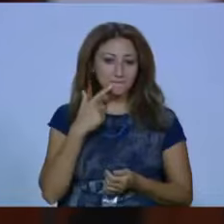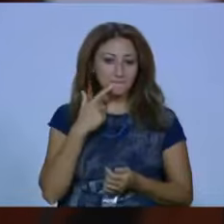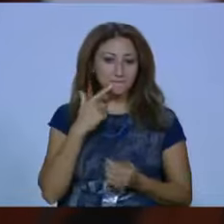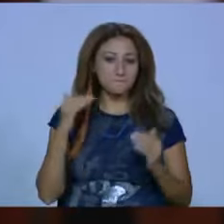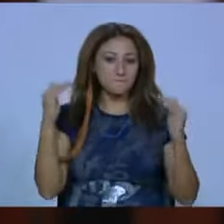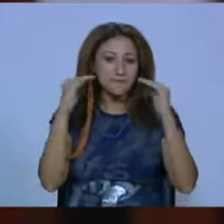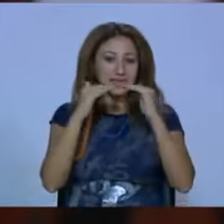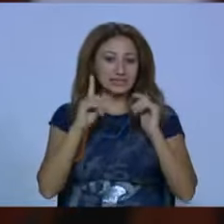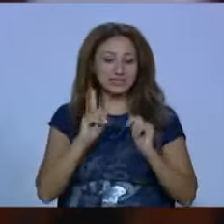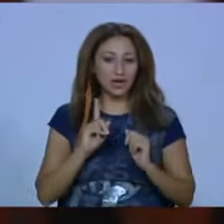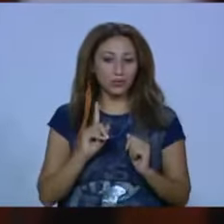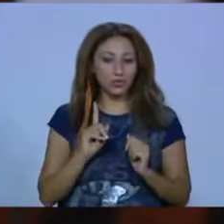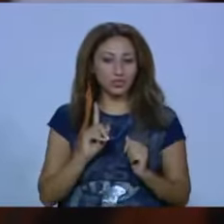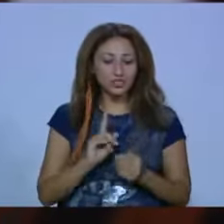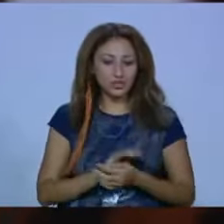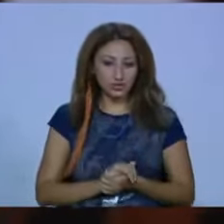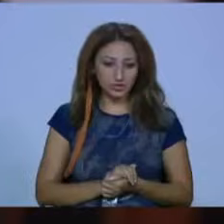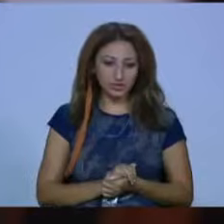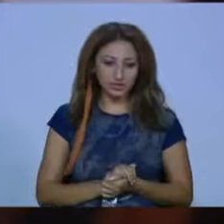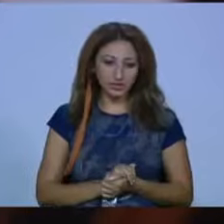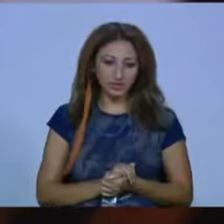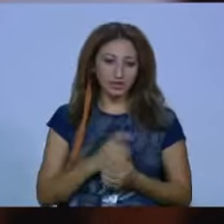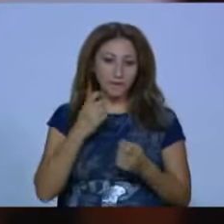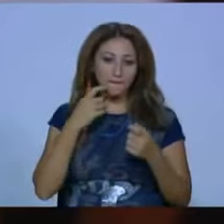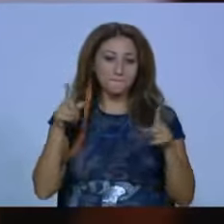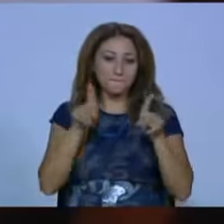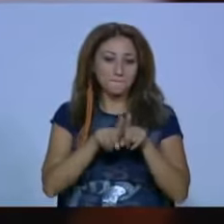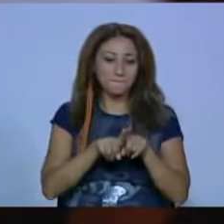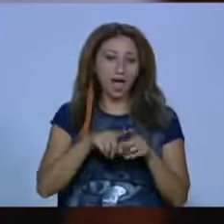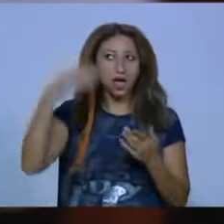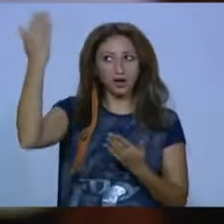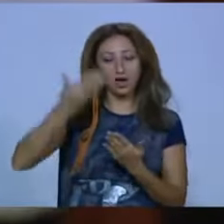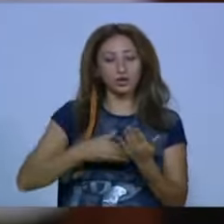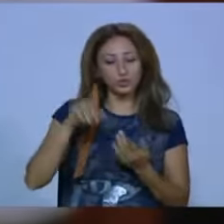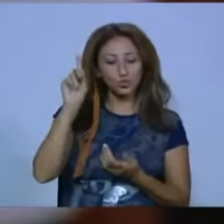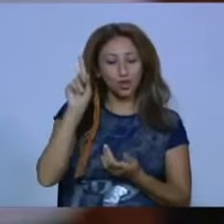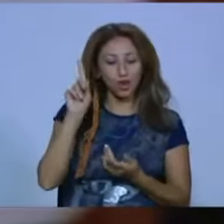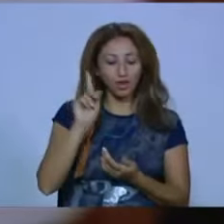تساويش إلا معك يا رسول